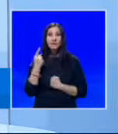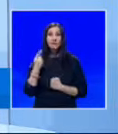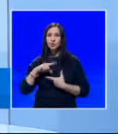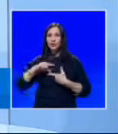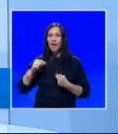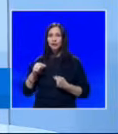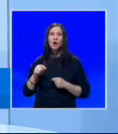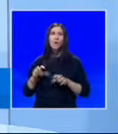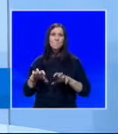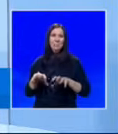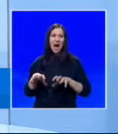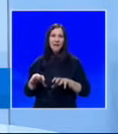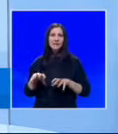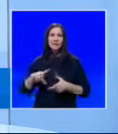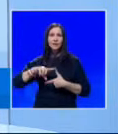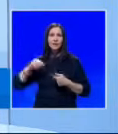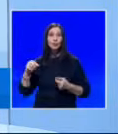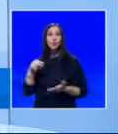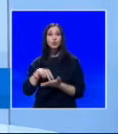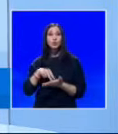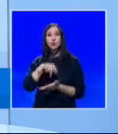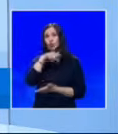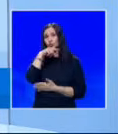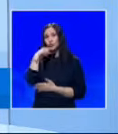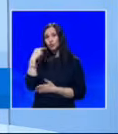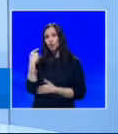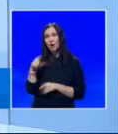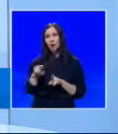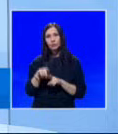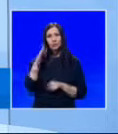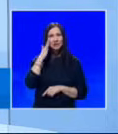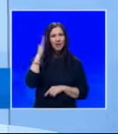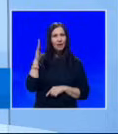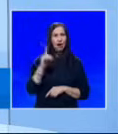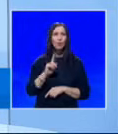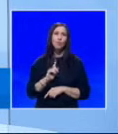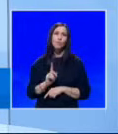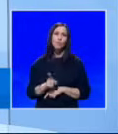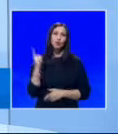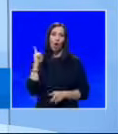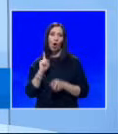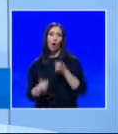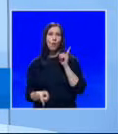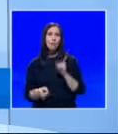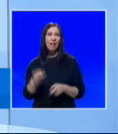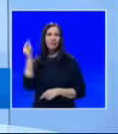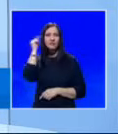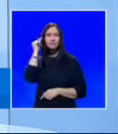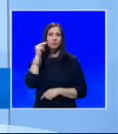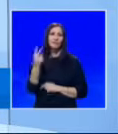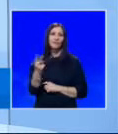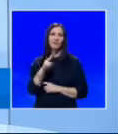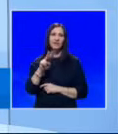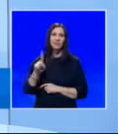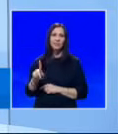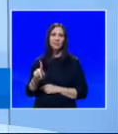парализирането на НАТО. Позиционирането на Русия като страна, която може да командва. Нека да си спомним, че 21